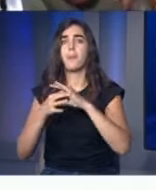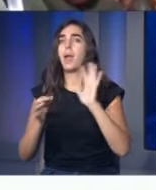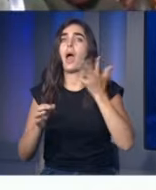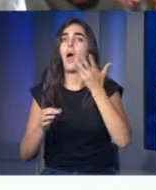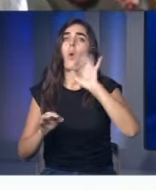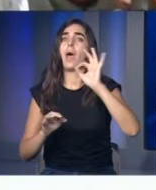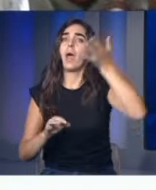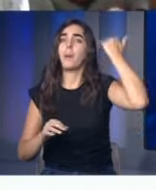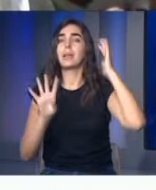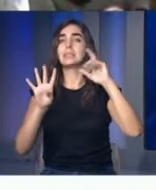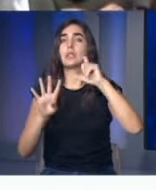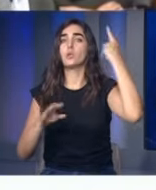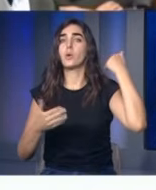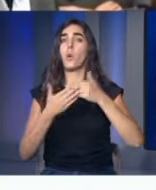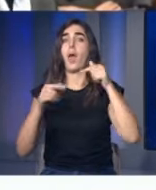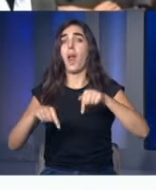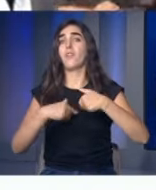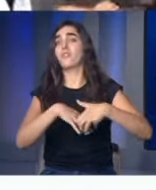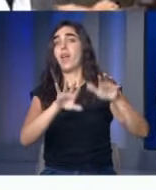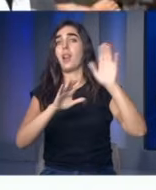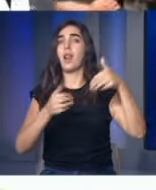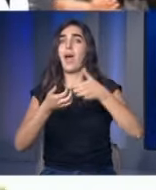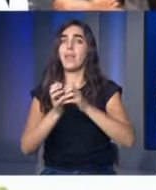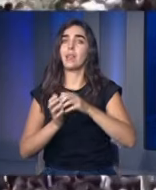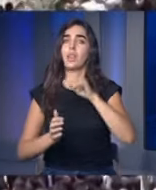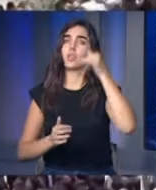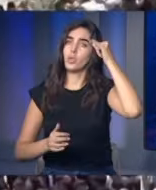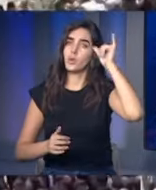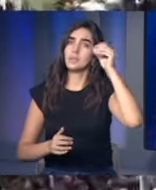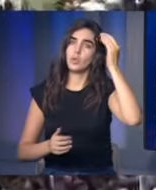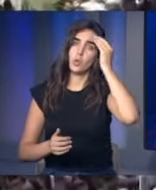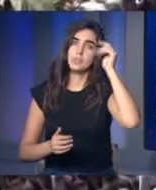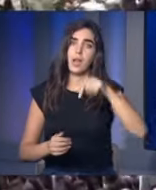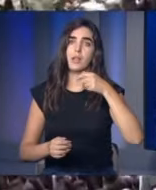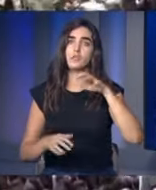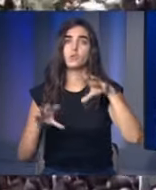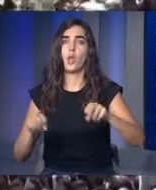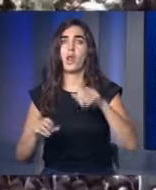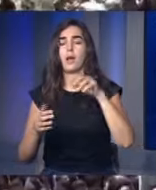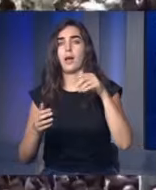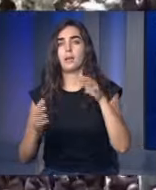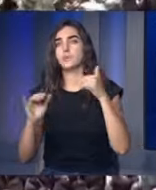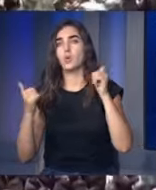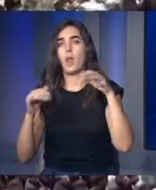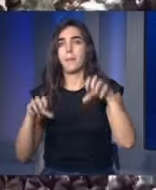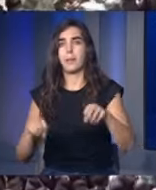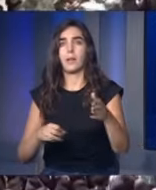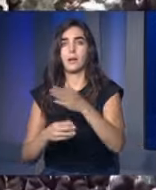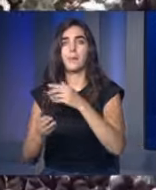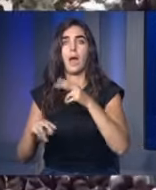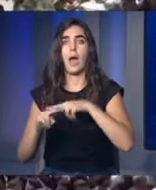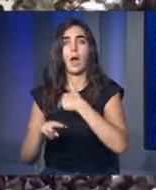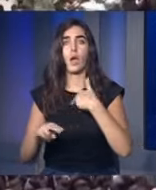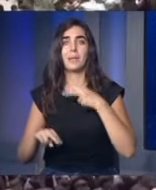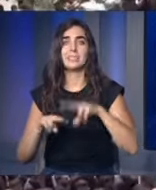منذ 9 أشهر ولماذا تركت أهالي البلدة في المهب. القيادة الدرزية في الجولان المحتل والعائلات الثكلى طالبت